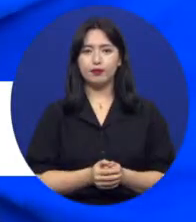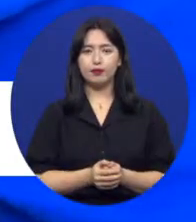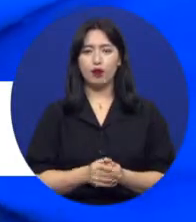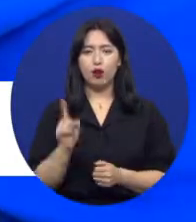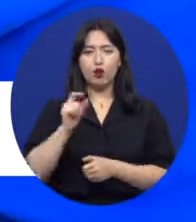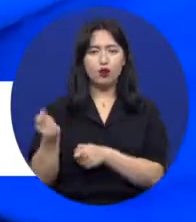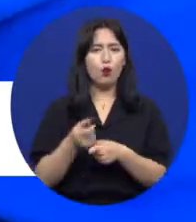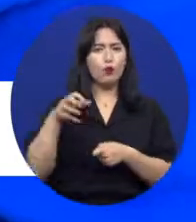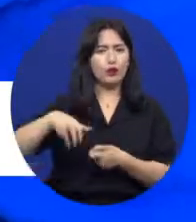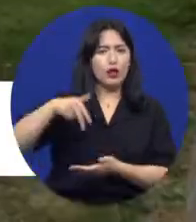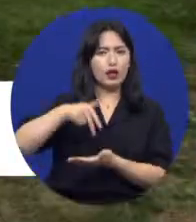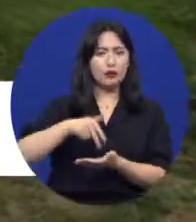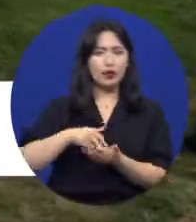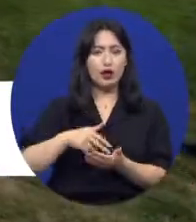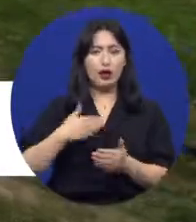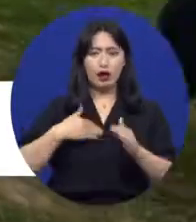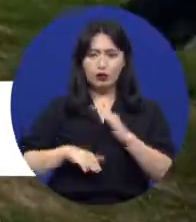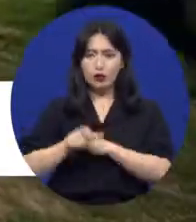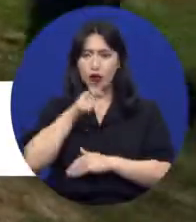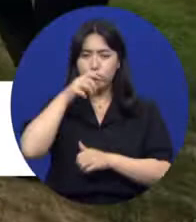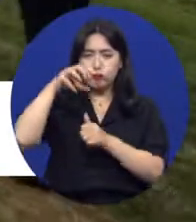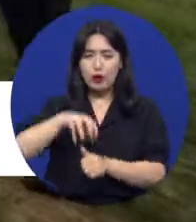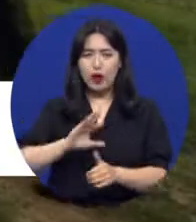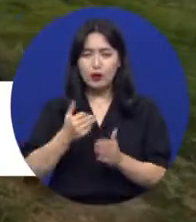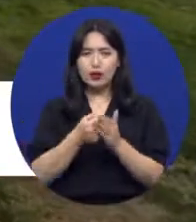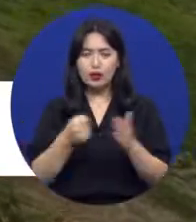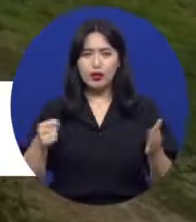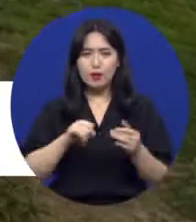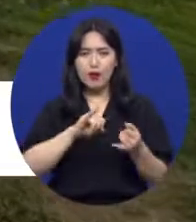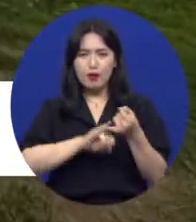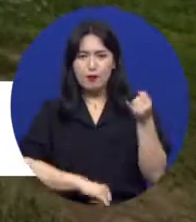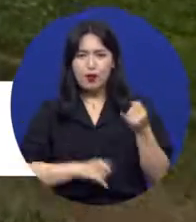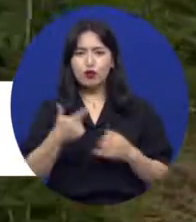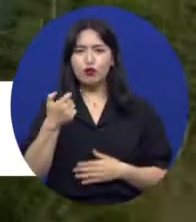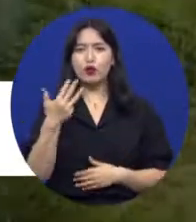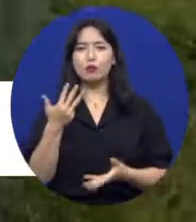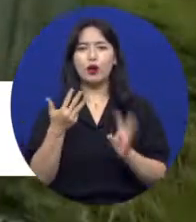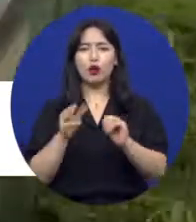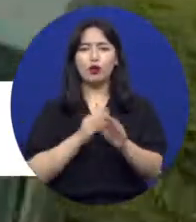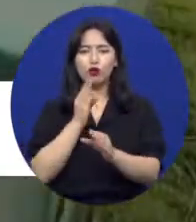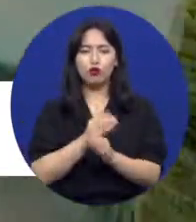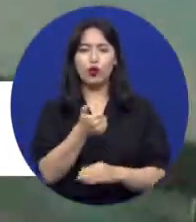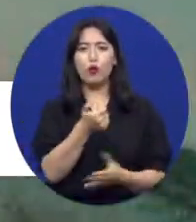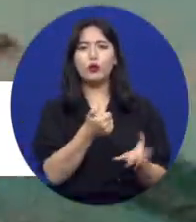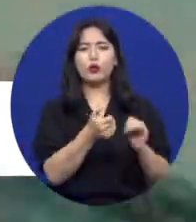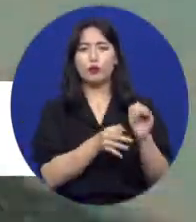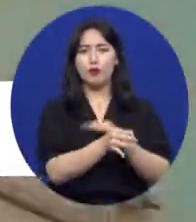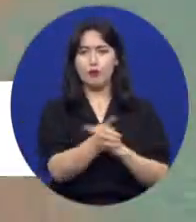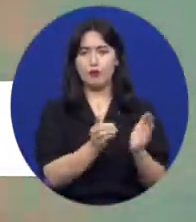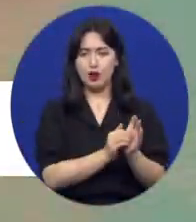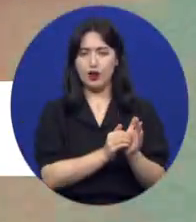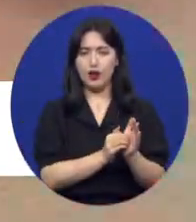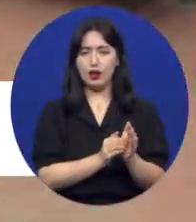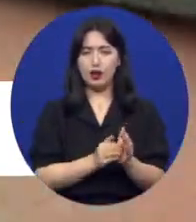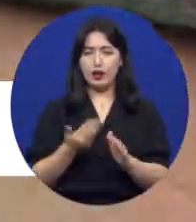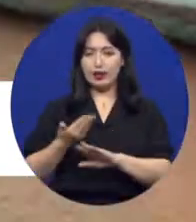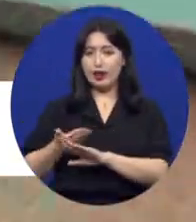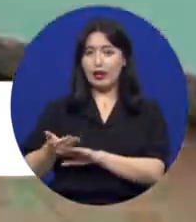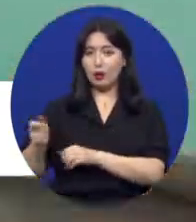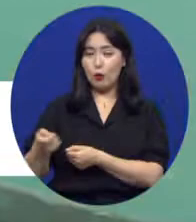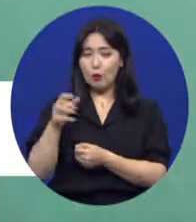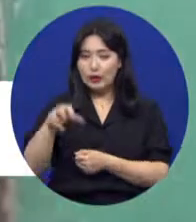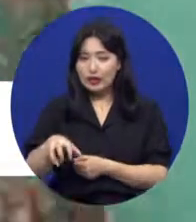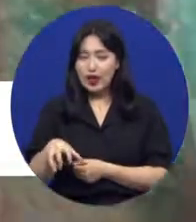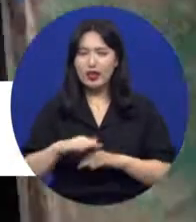골프장 의 경우 지하수 시설이 압류 되자 밀린 세금 68억 원 가운데 50억원을 납부 했고 또 다른 골프장 은